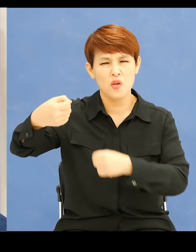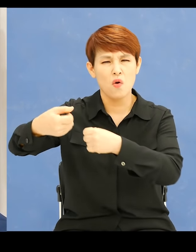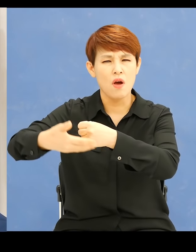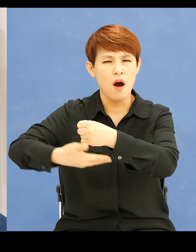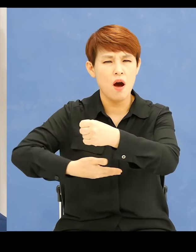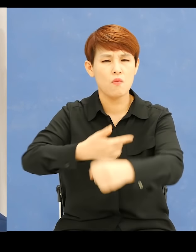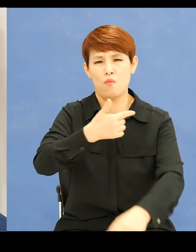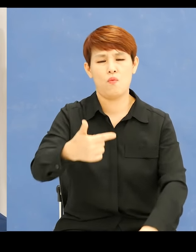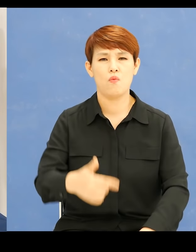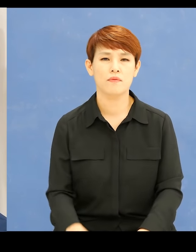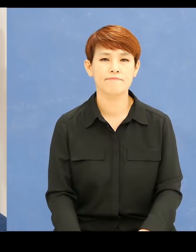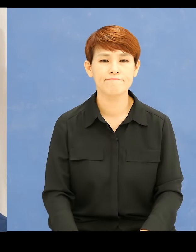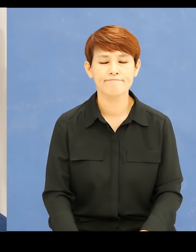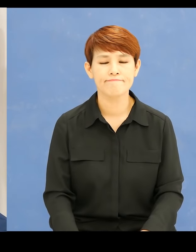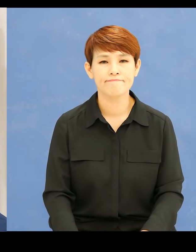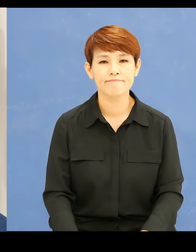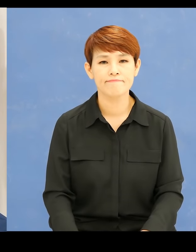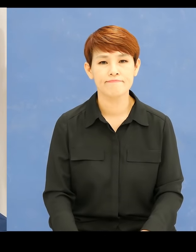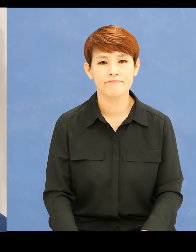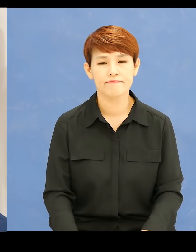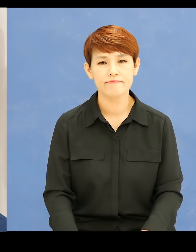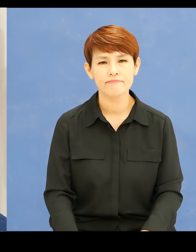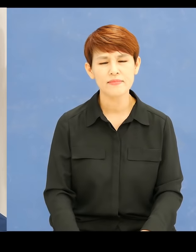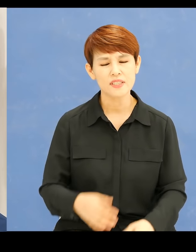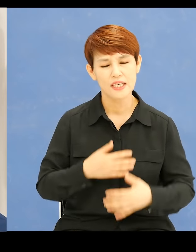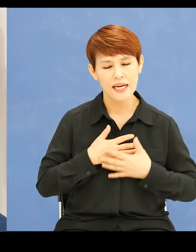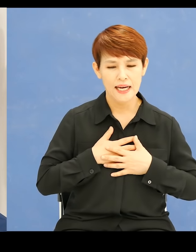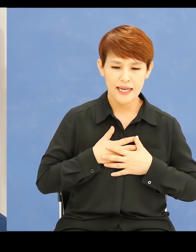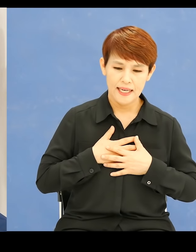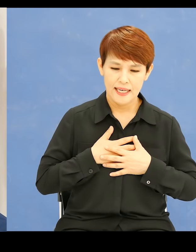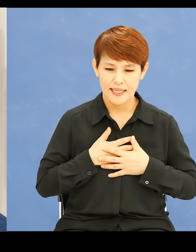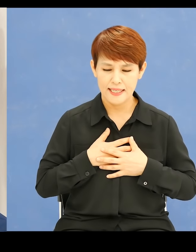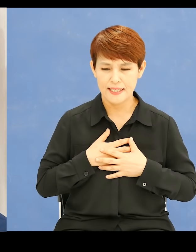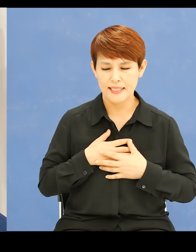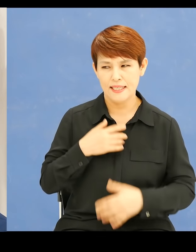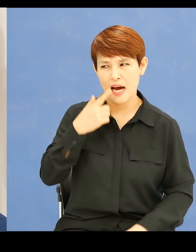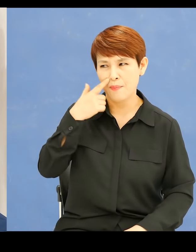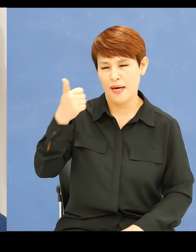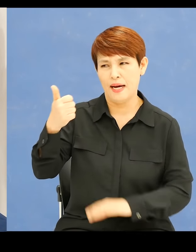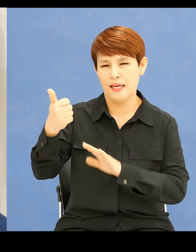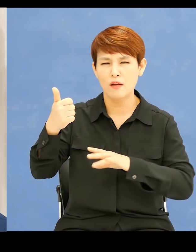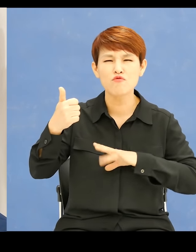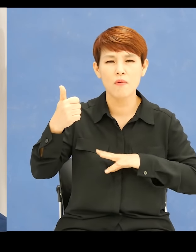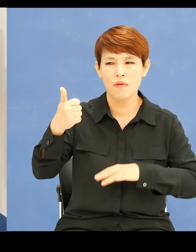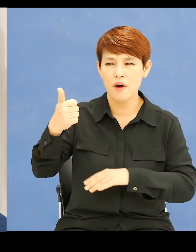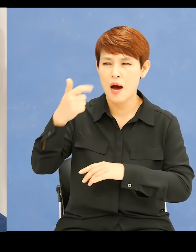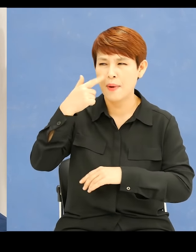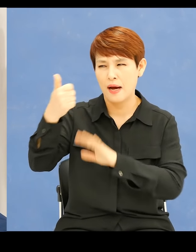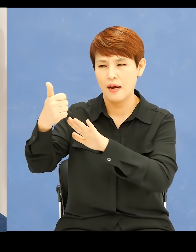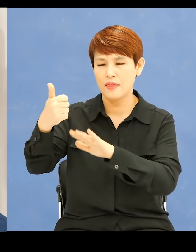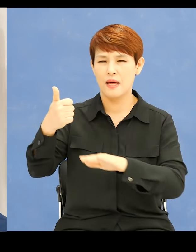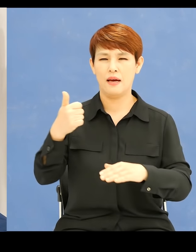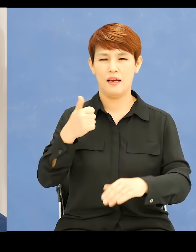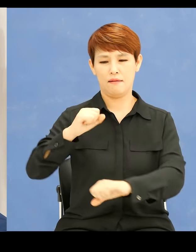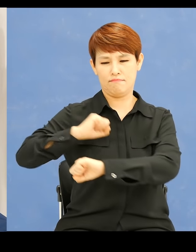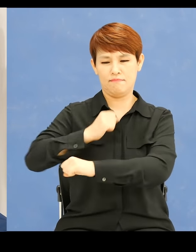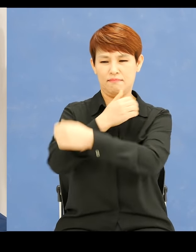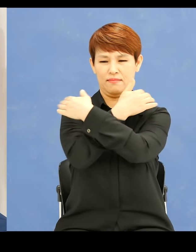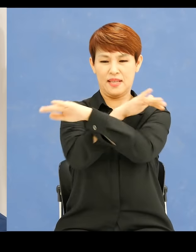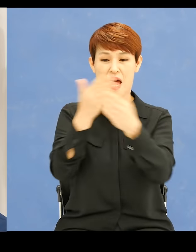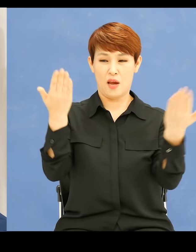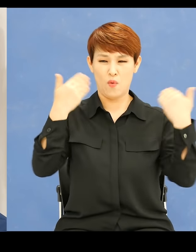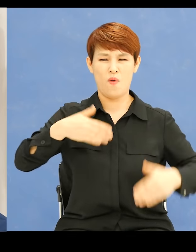그 임팩트는 굉장히 큰데 저는 이제 두렵고 떨리는 마음으로 아버지한테 가서 아버지 나 사관학교를 안 가고